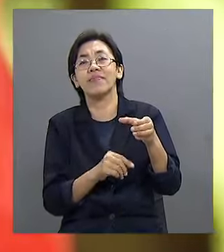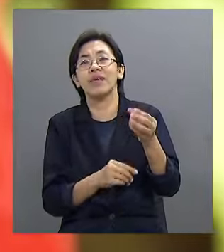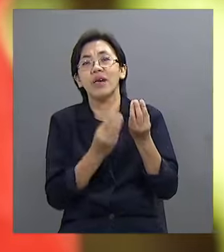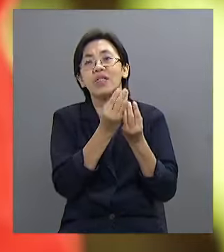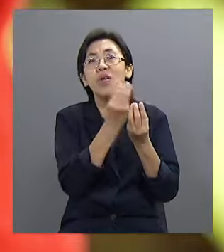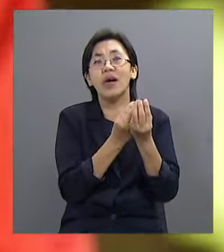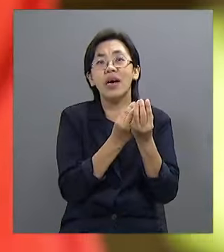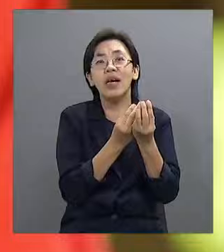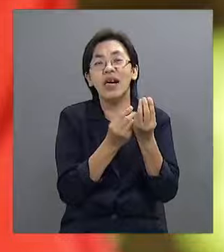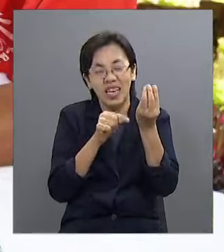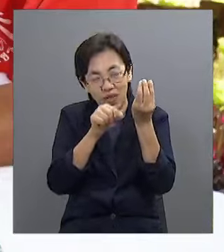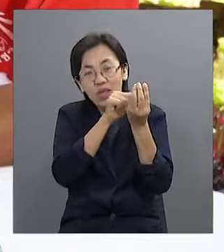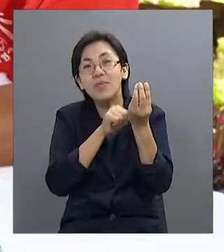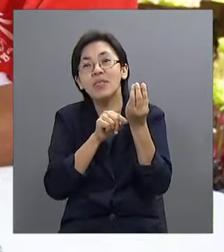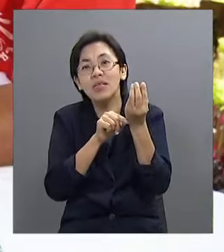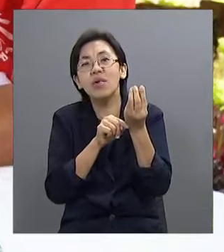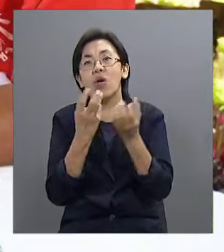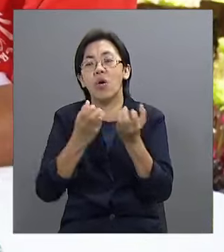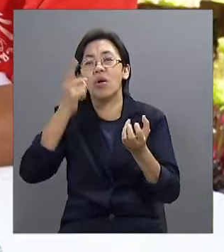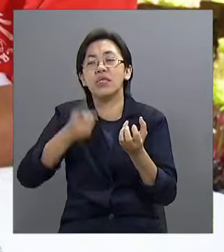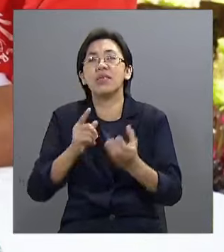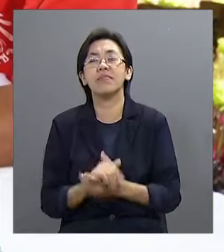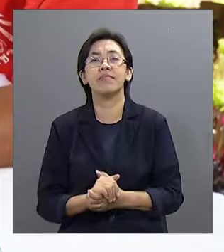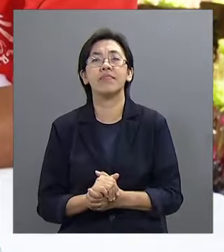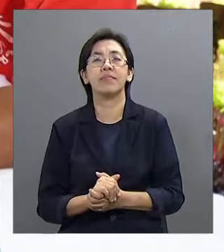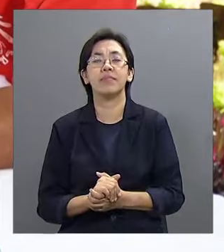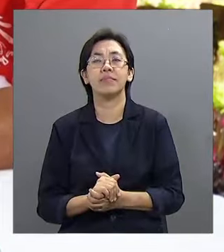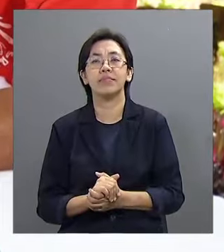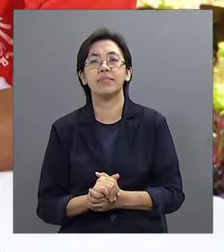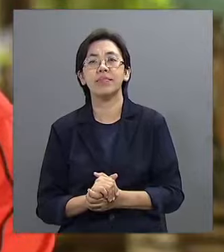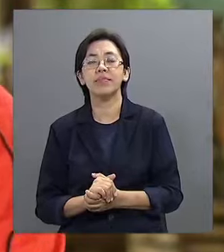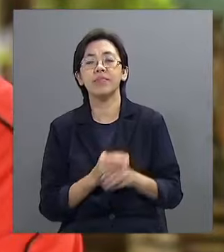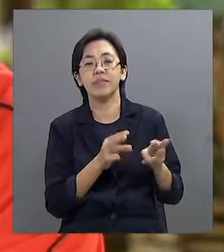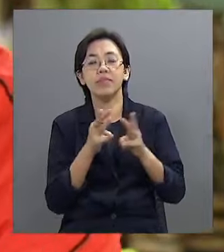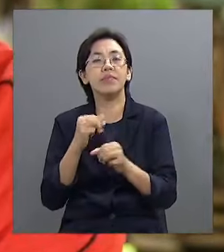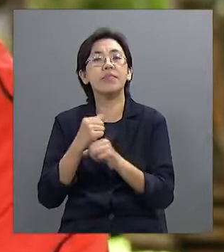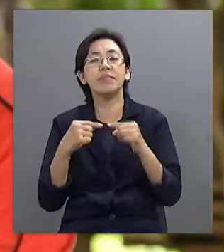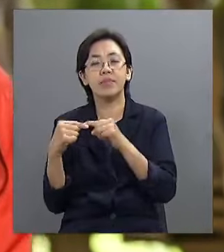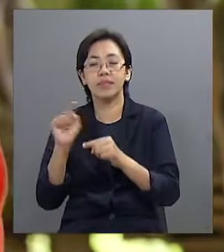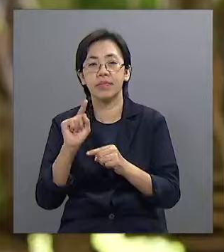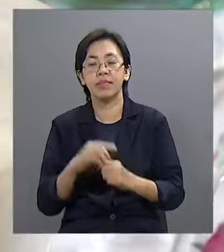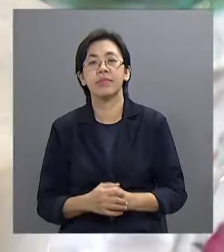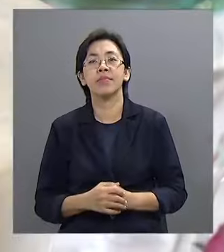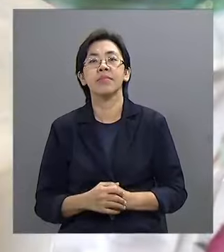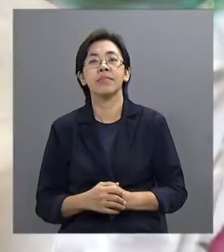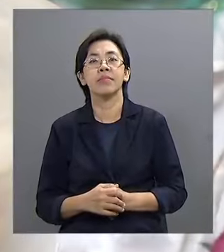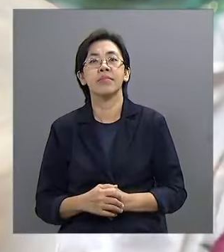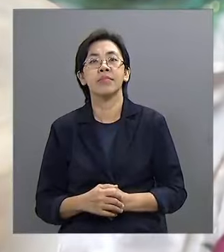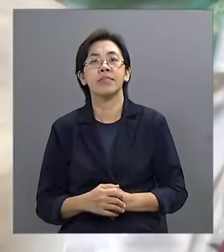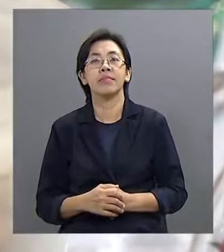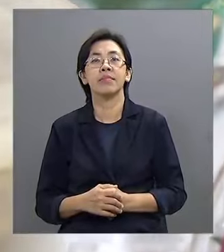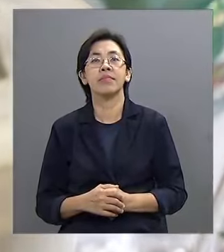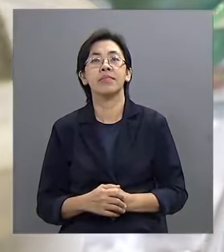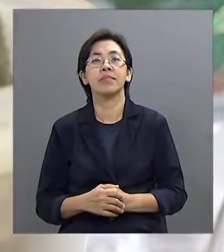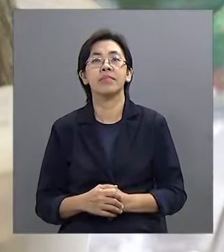ในเนี้ยมันจะเป็นของจริงทุกอย่าง พอเราทำแบบนี้แล้วเนี่ยขั้นตอนต่อไปเราทำอะไรต่อคะพ่อ เราใส่จนเต็มแล้วเนี่ยเราก็จะกบทรายว่าเราต้อง